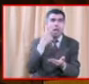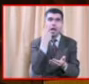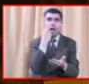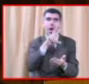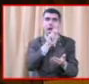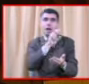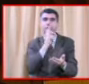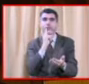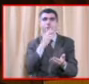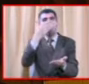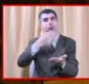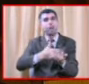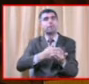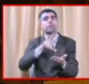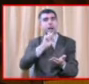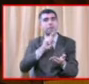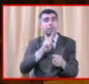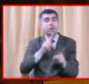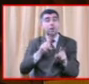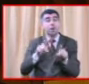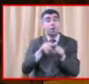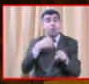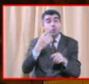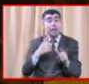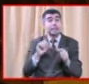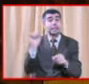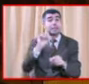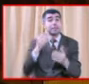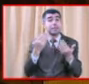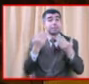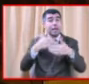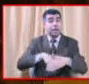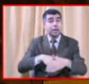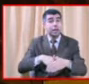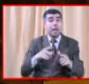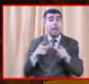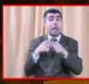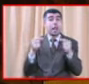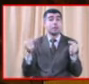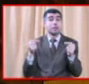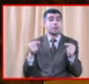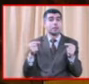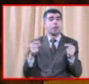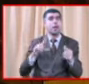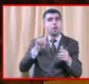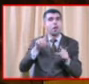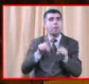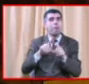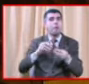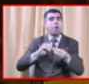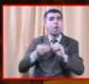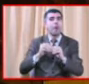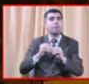وملي داز الحادث الأول ليلة ديال السبت نهار الحد 11 الحد وقع المشكل. علاش ما تكون التعبئة السيد